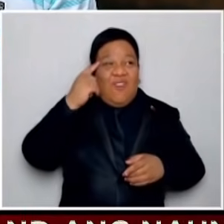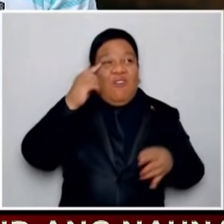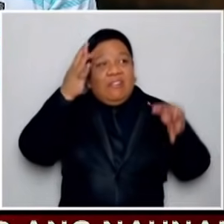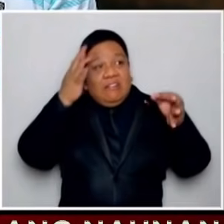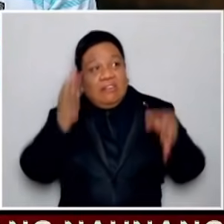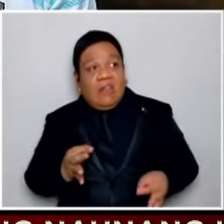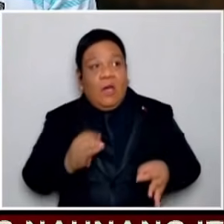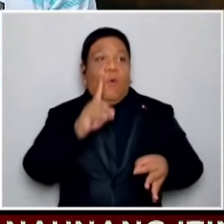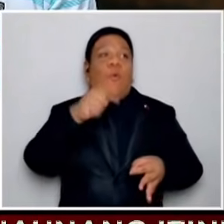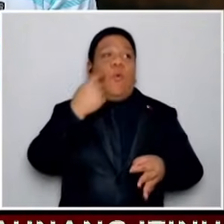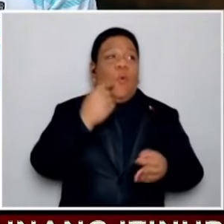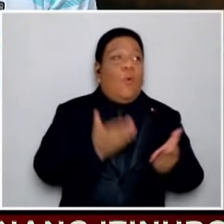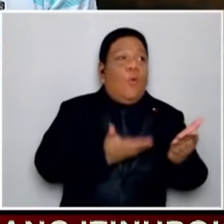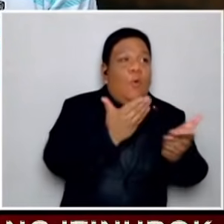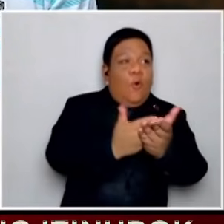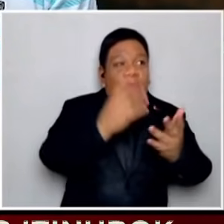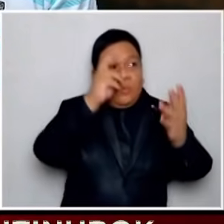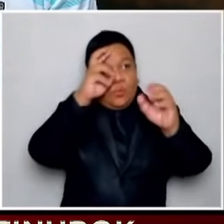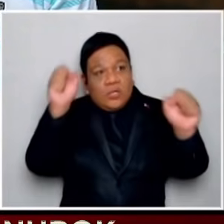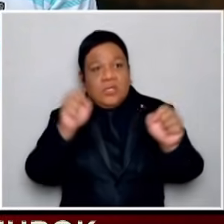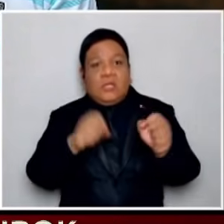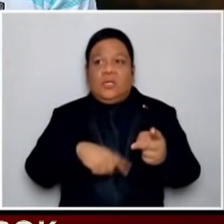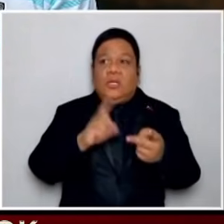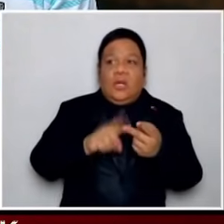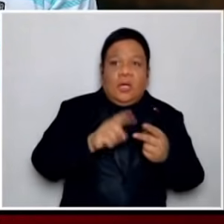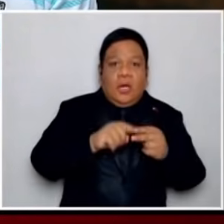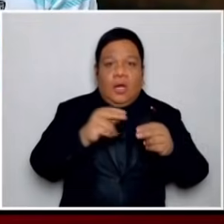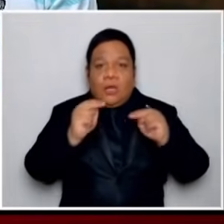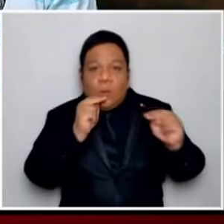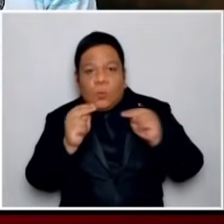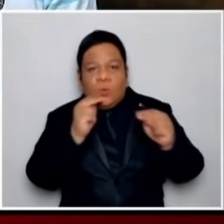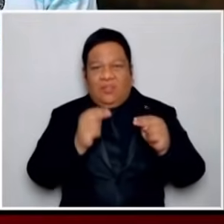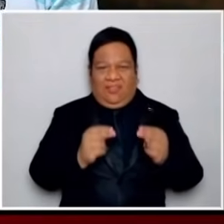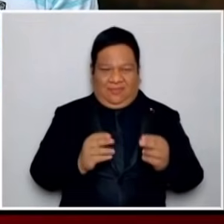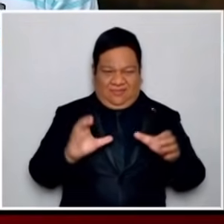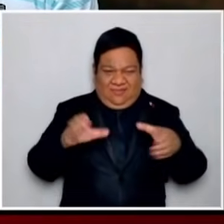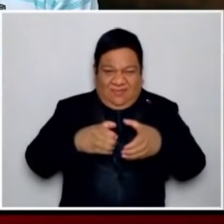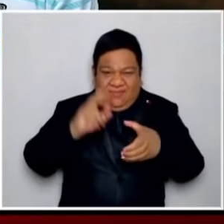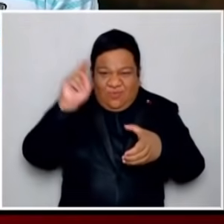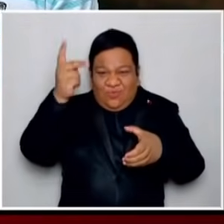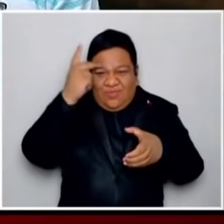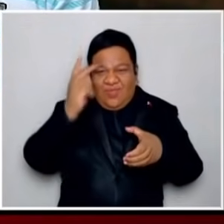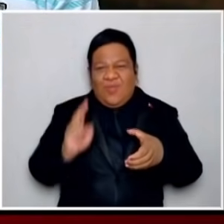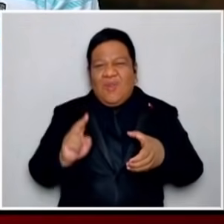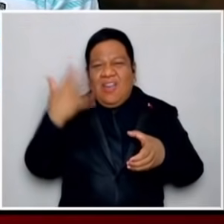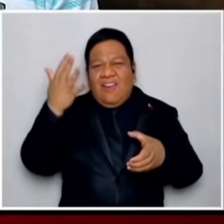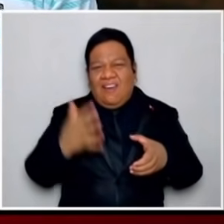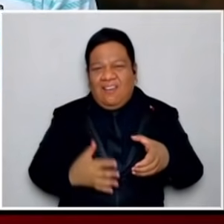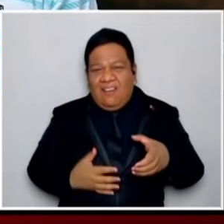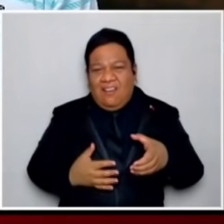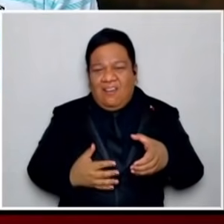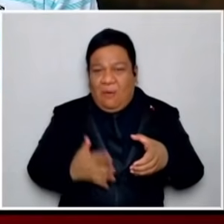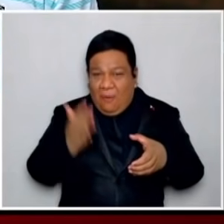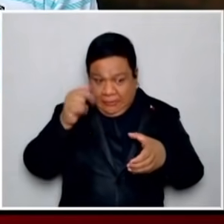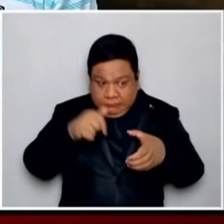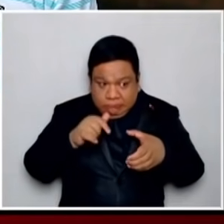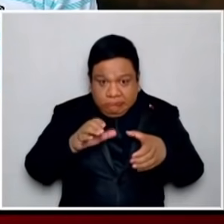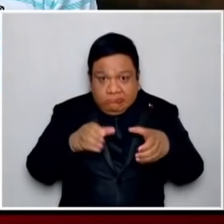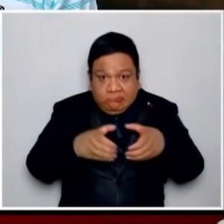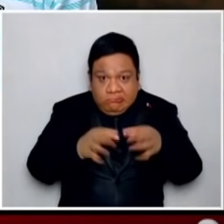mga give and take sa mga negotiations. Kasi hindi sila yung mga key elements